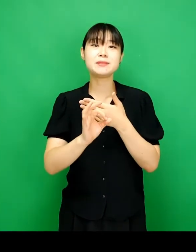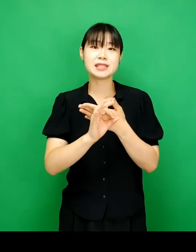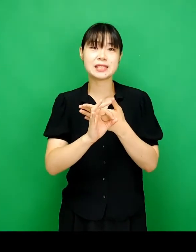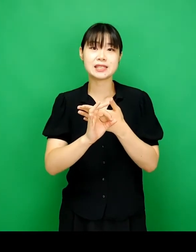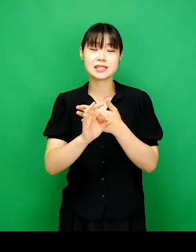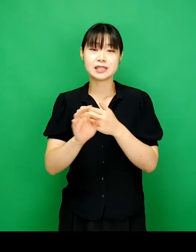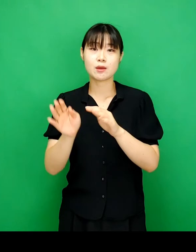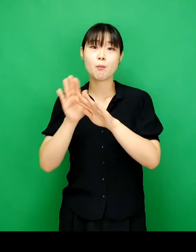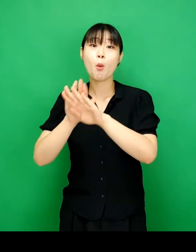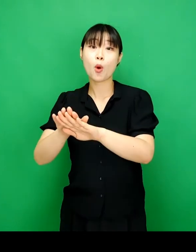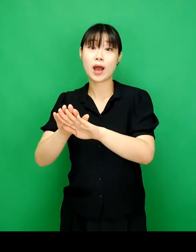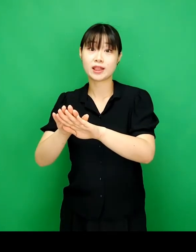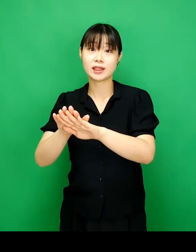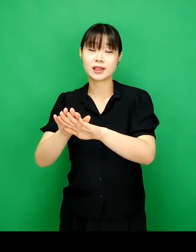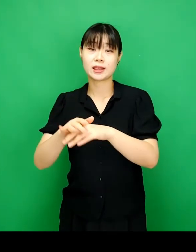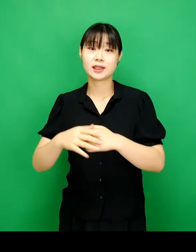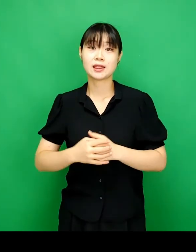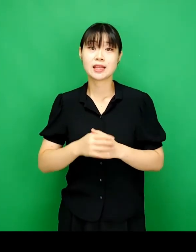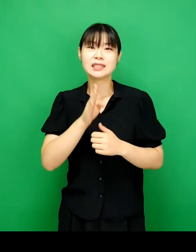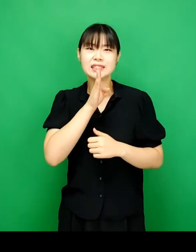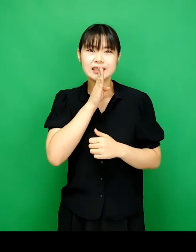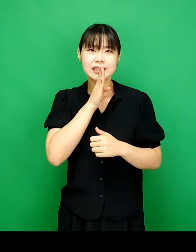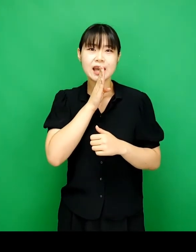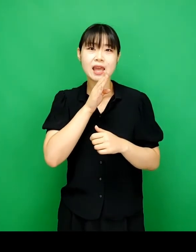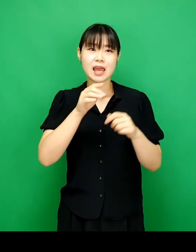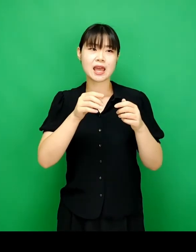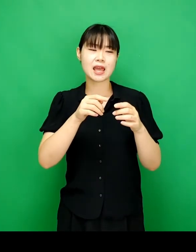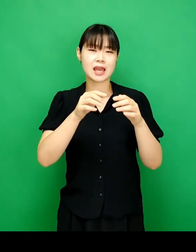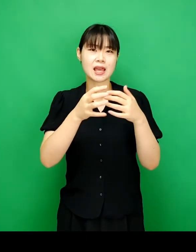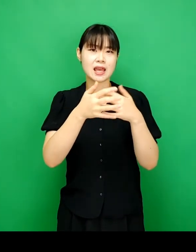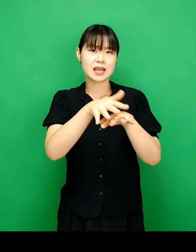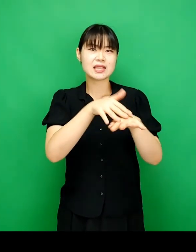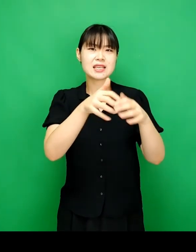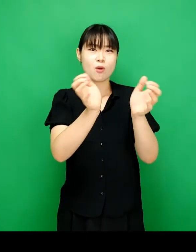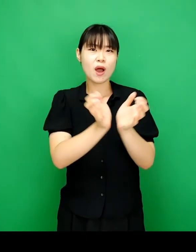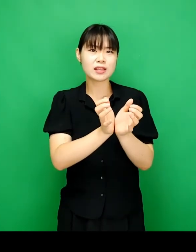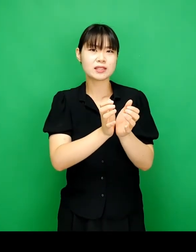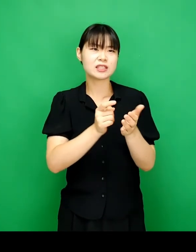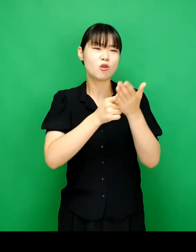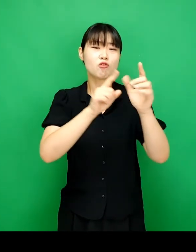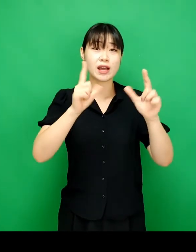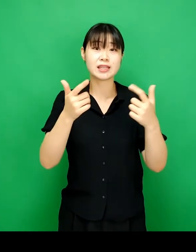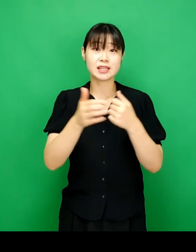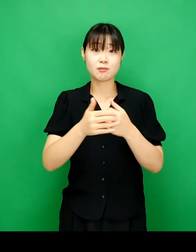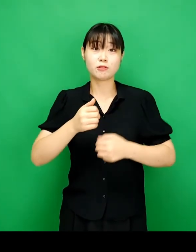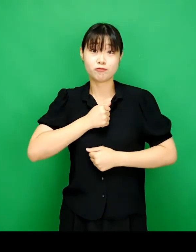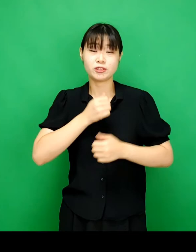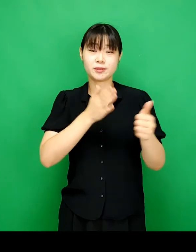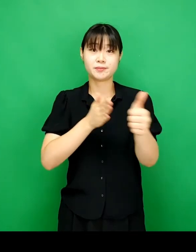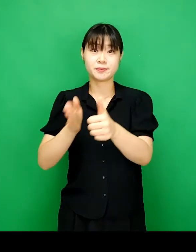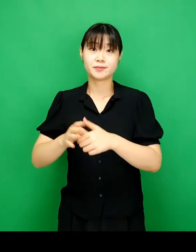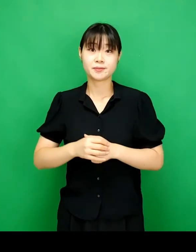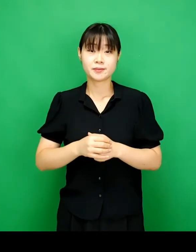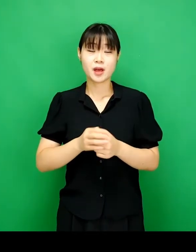청구서를 임시로 보관하는 장소입니다. 실제 기관에 청구된 것은 아니니 주의해